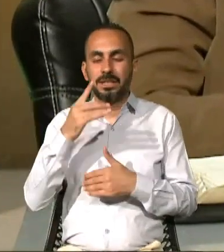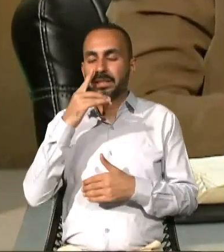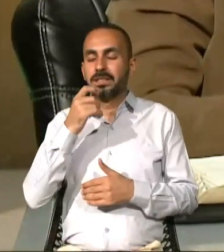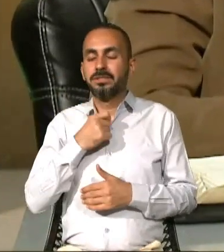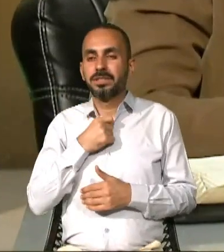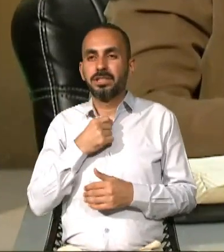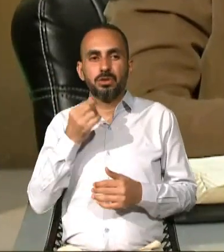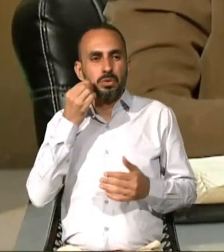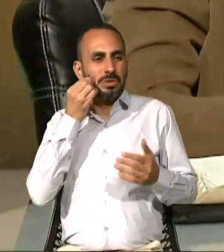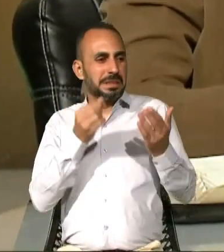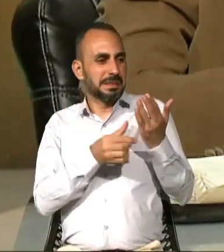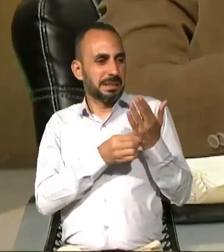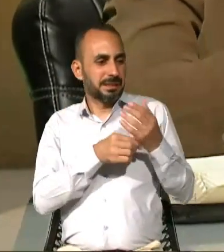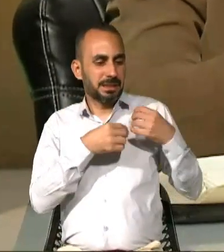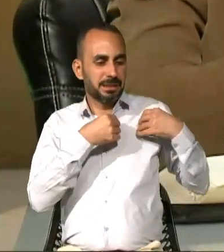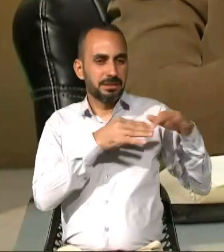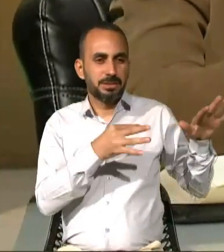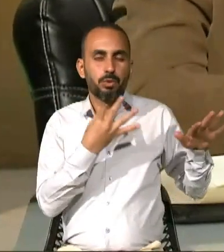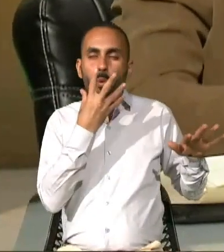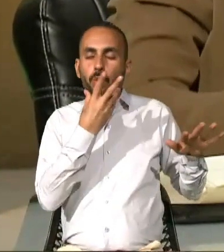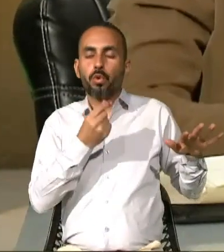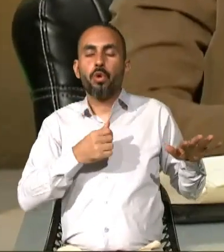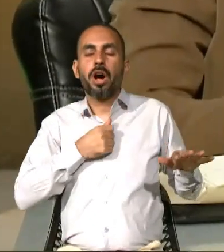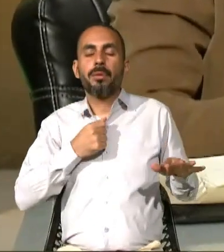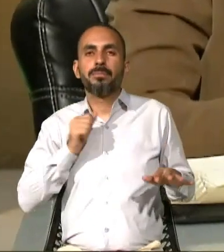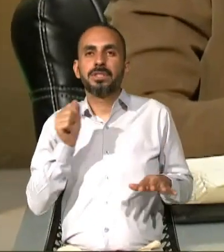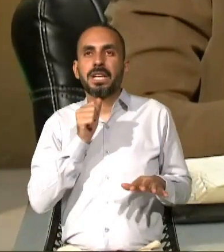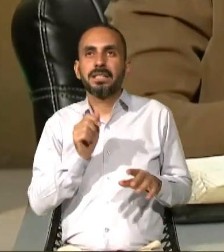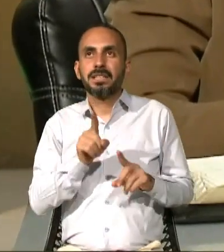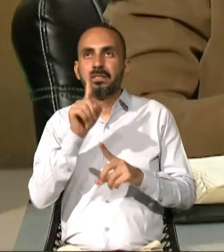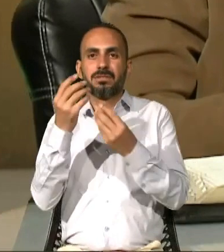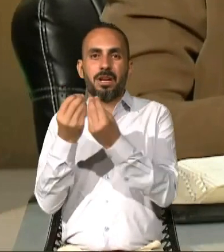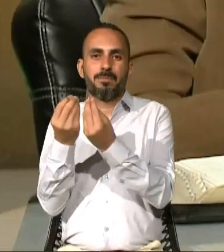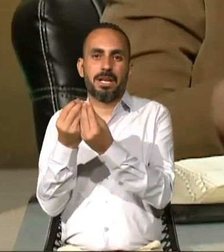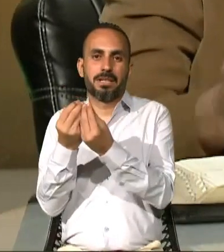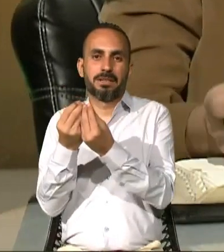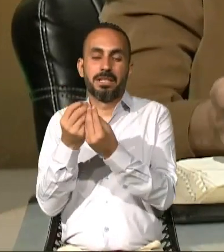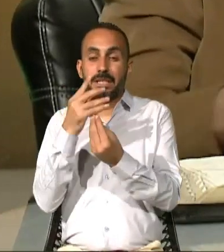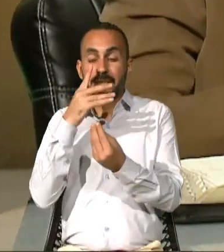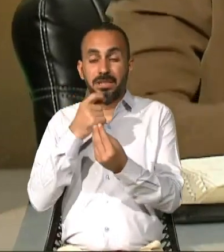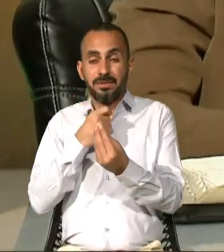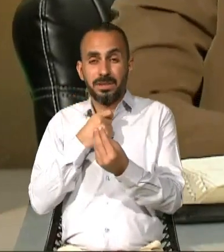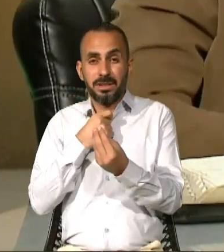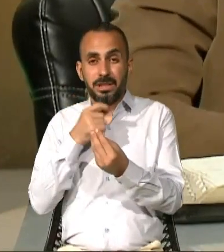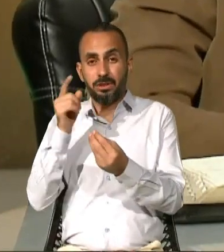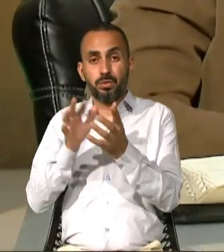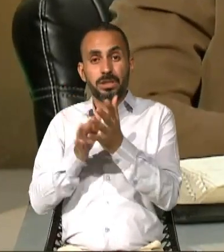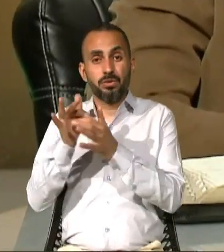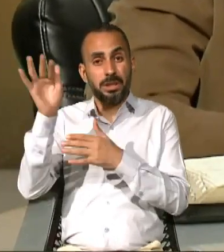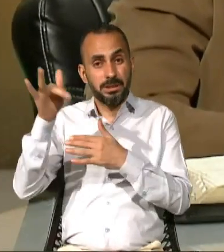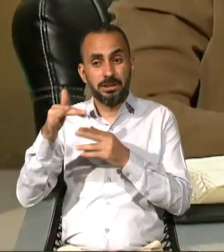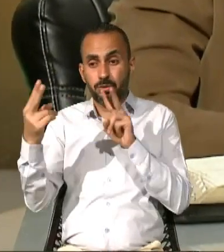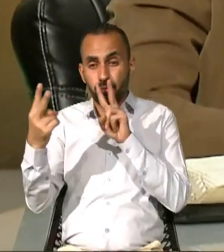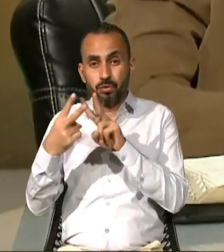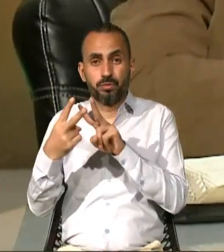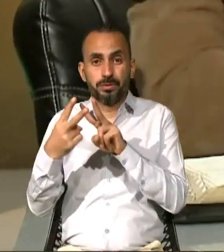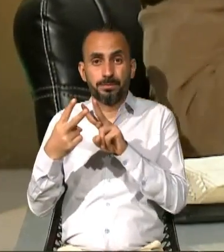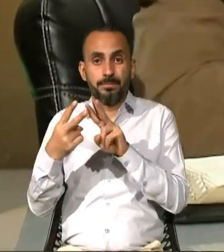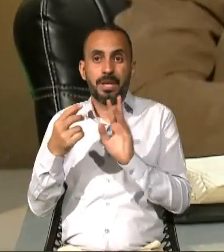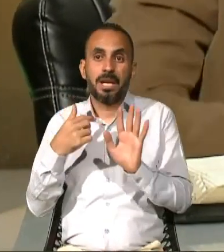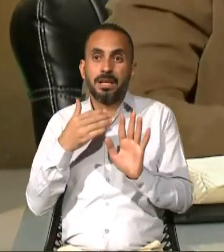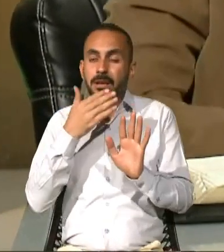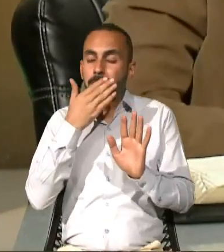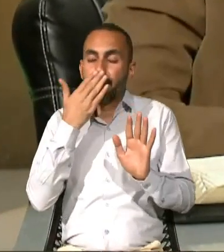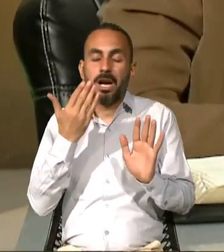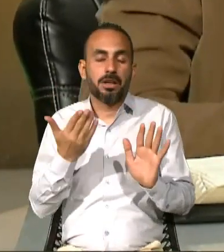إنه مجيء المسيح يقترب. لكن أنا ما أقدرش أقول إن بعد الأحداث دي أو أثناء الأحداث دي هيجي الرب، لأنه